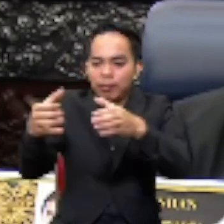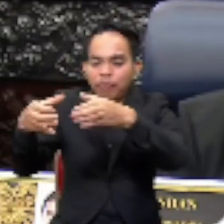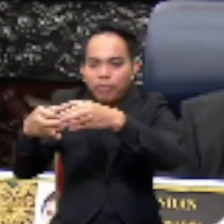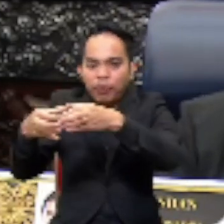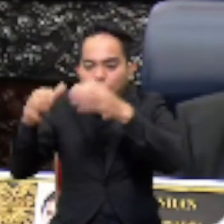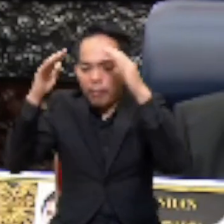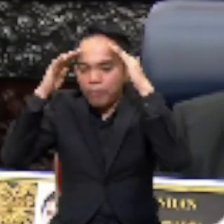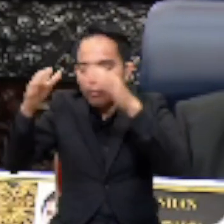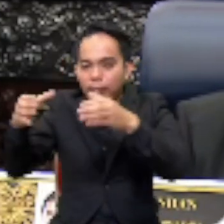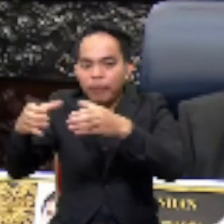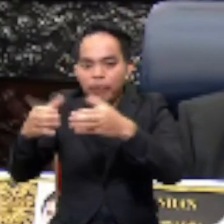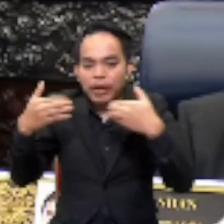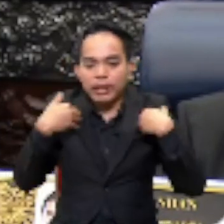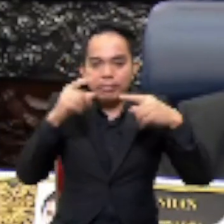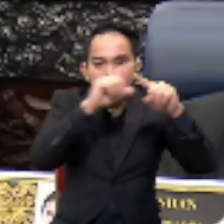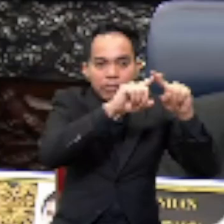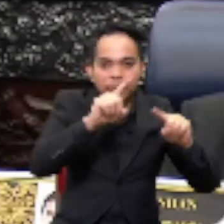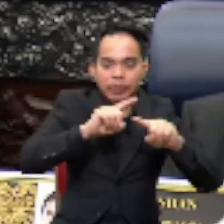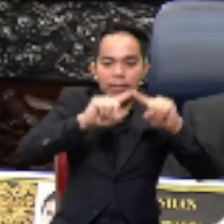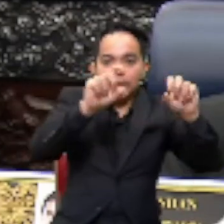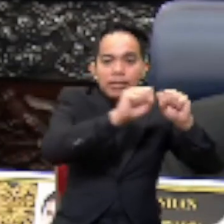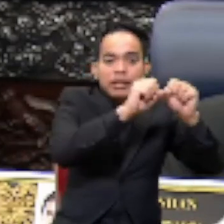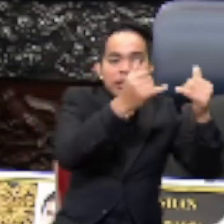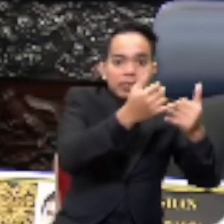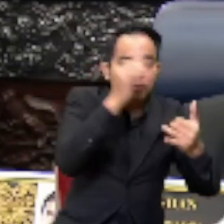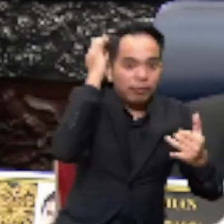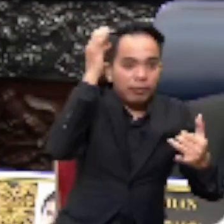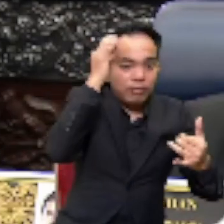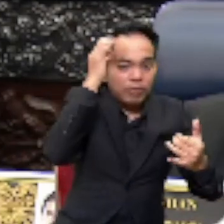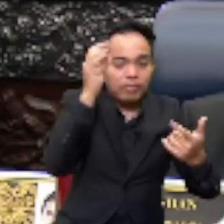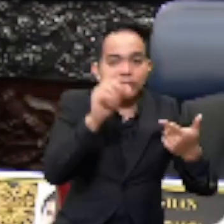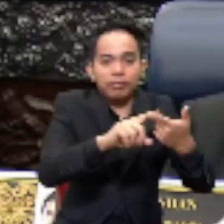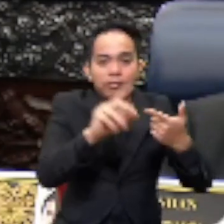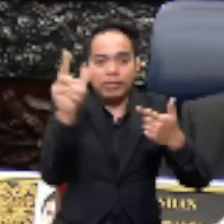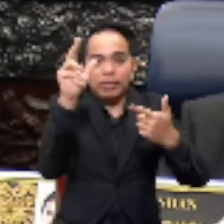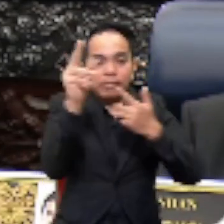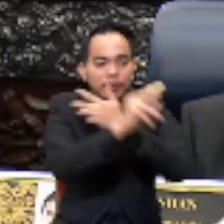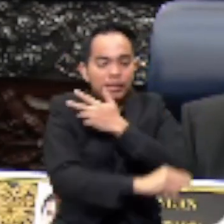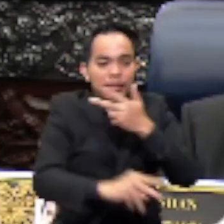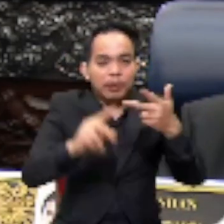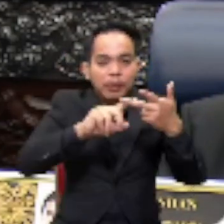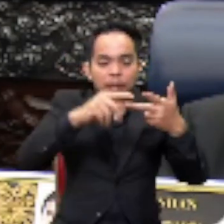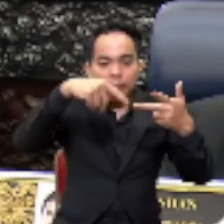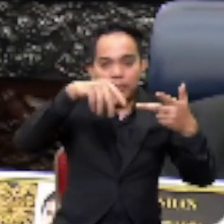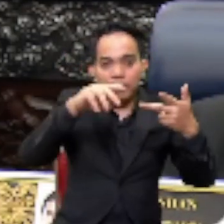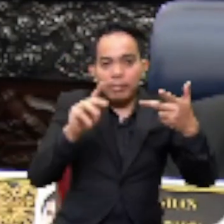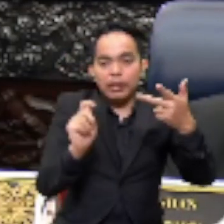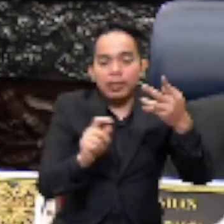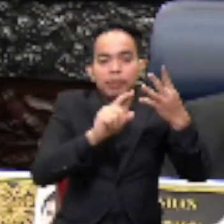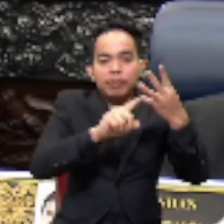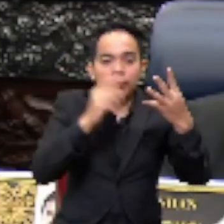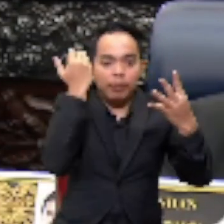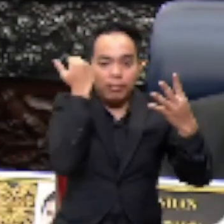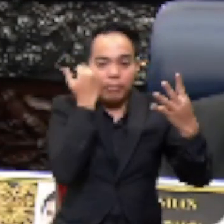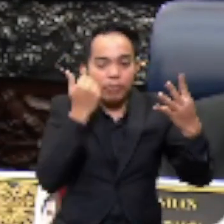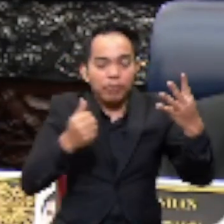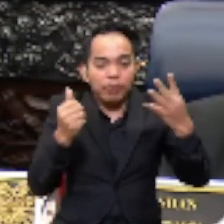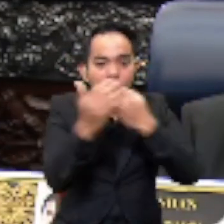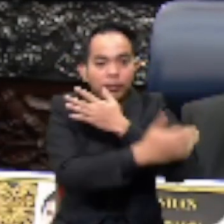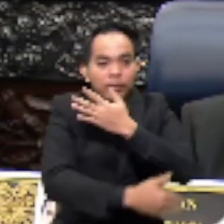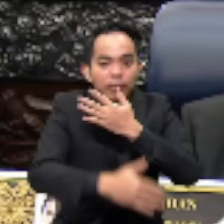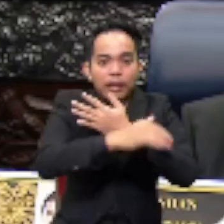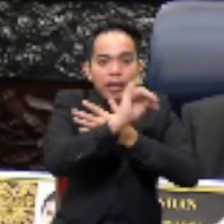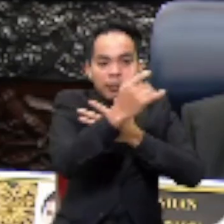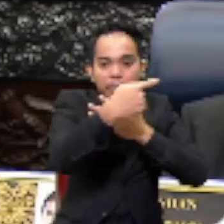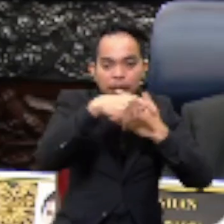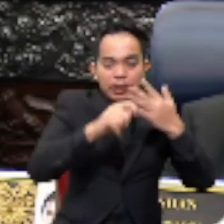grup melibatkan pelbagai agensi persekutuan pihak berkuasa Negeri PBT jabatan peguam negara institusi pengajian